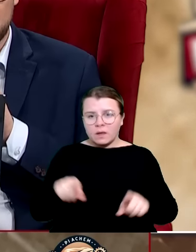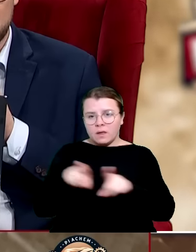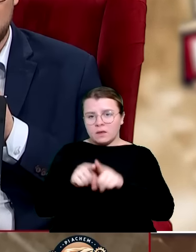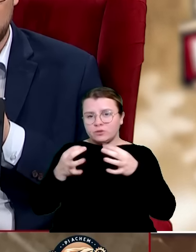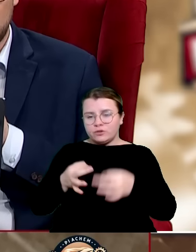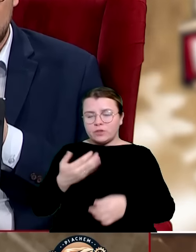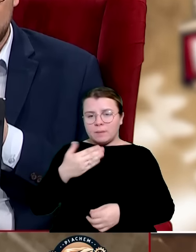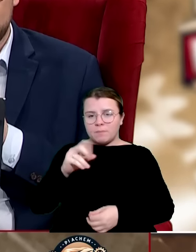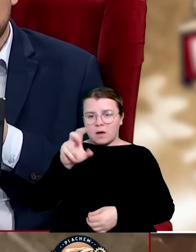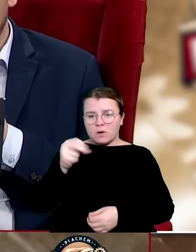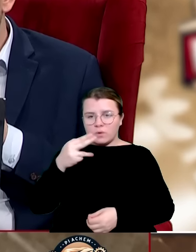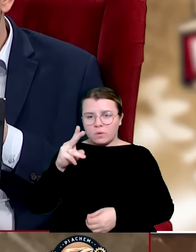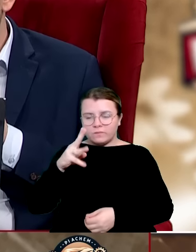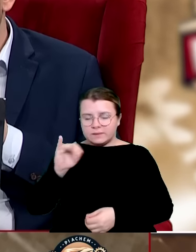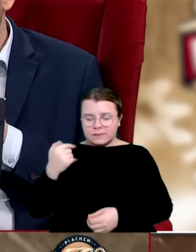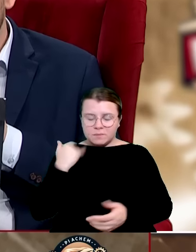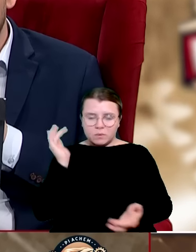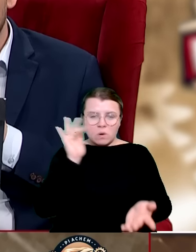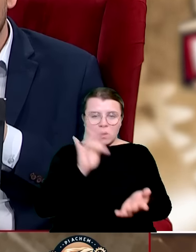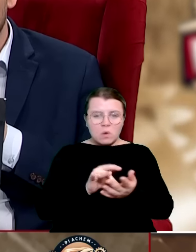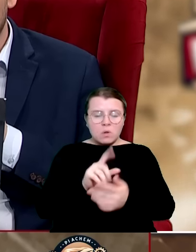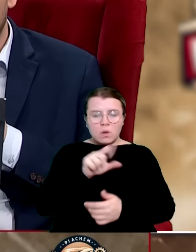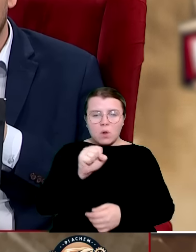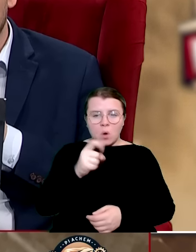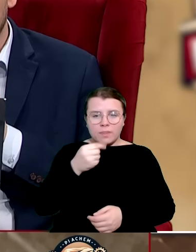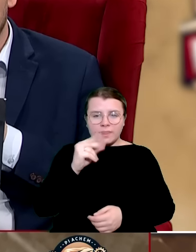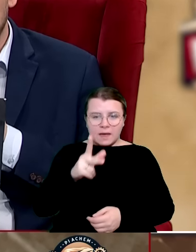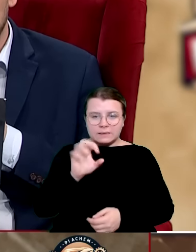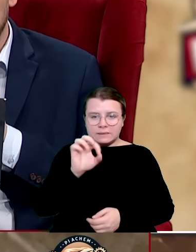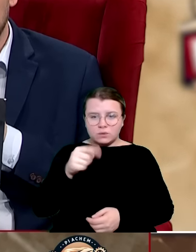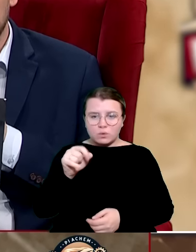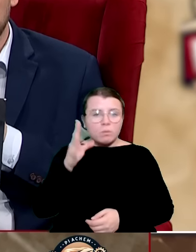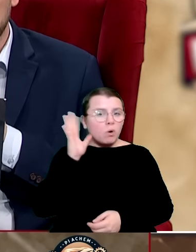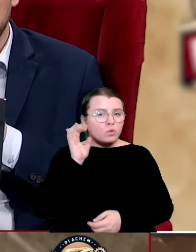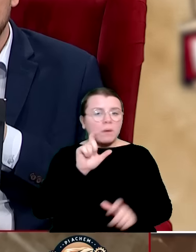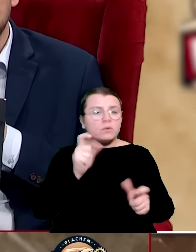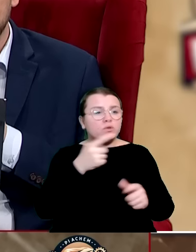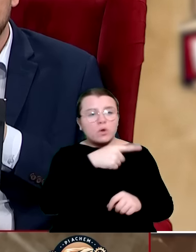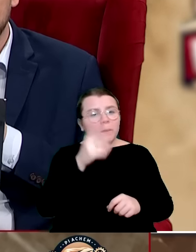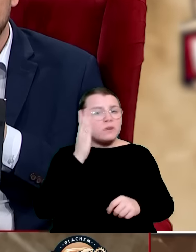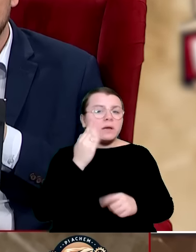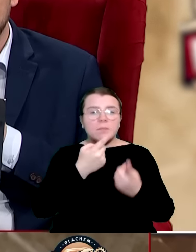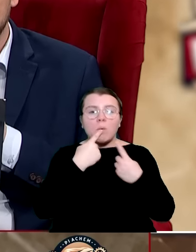Machnowski w Lądku Zdroju w Stroniu Śląskim i posłuchajmy, co mu dzisiaj powiedzieli mieszkańcy tych miejscowości.